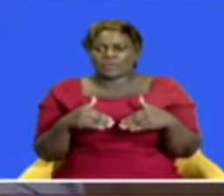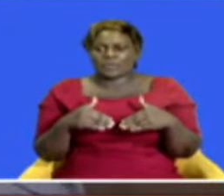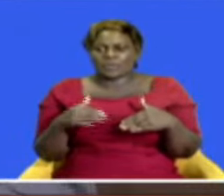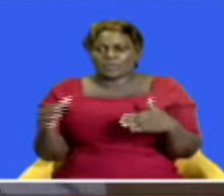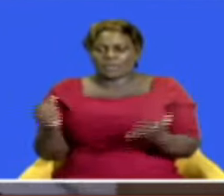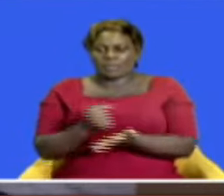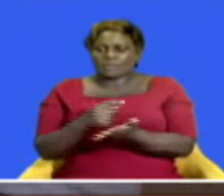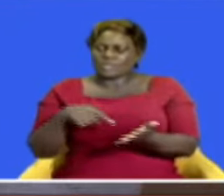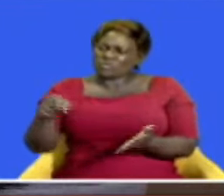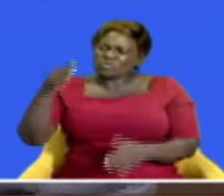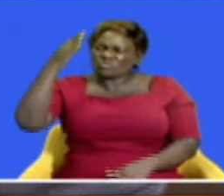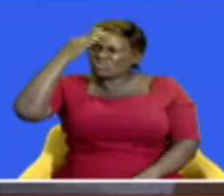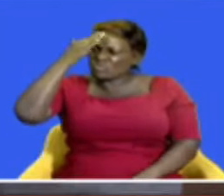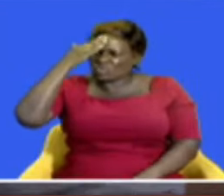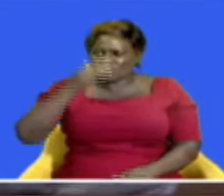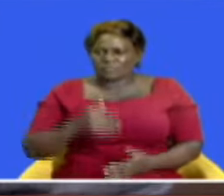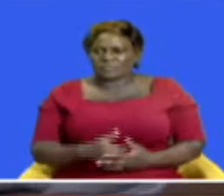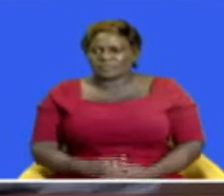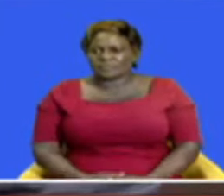wamejiajiri. Zubeda, unajua